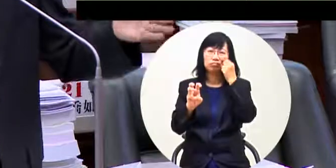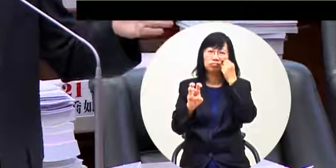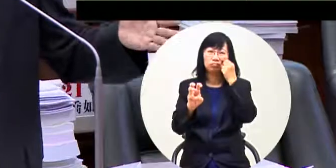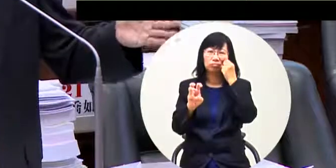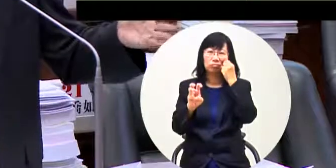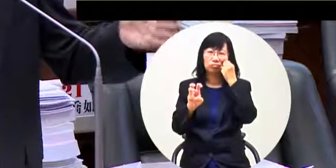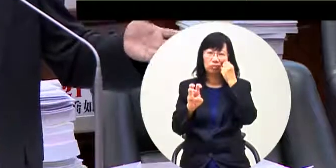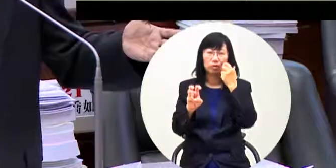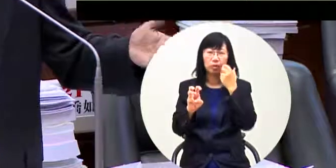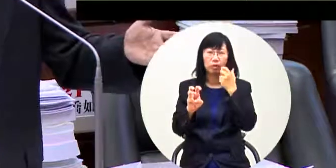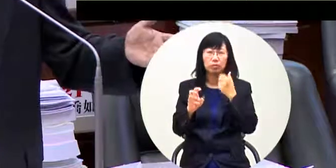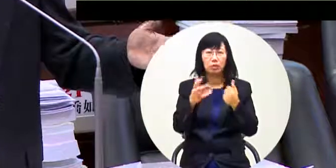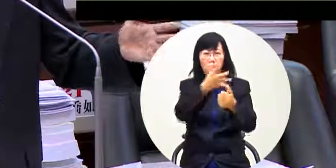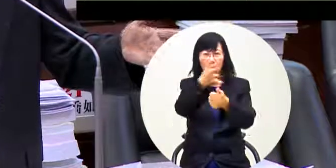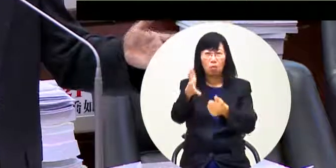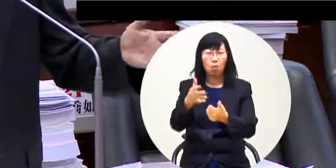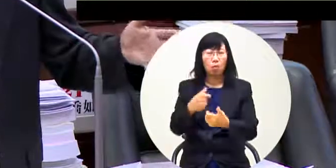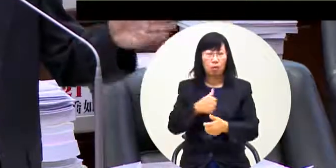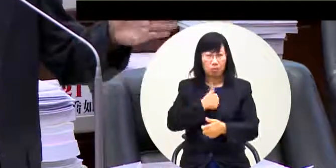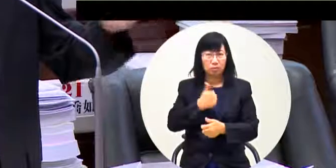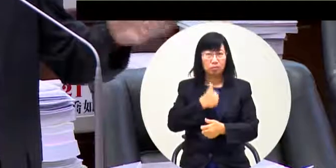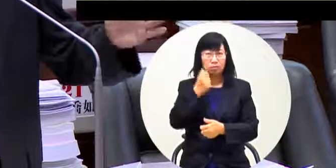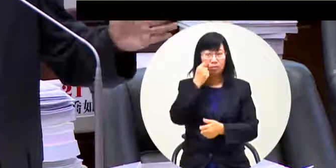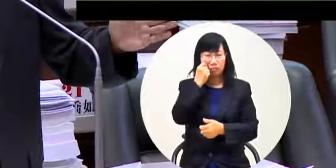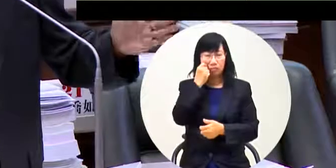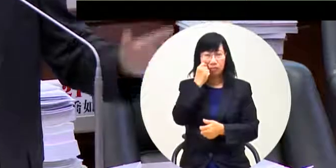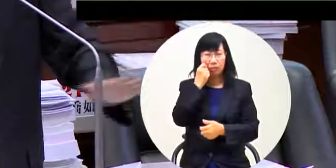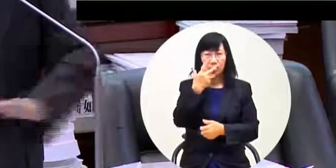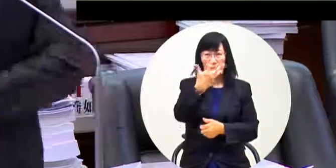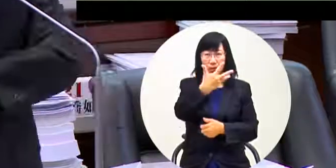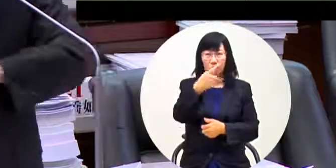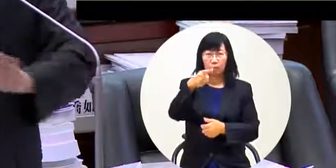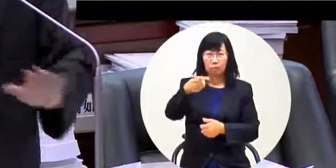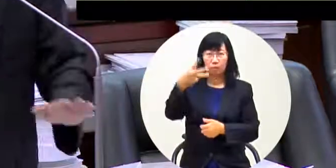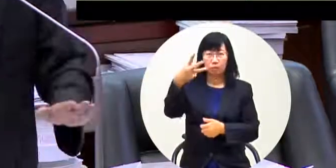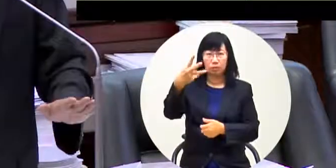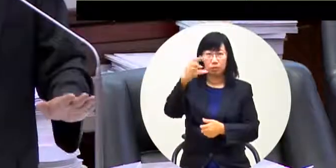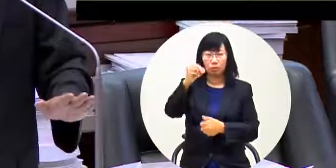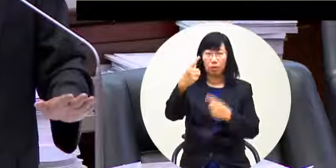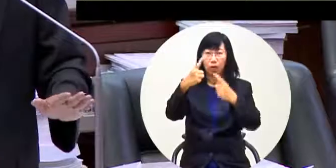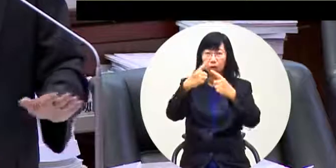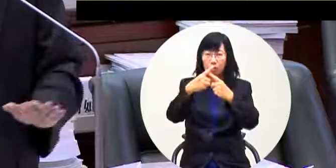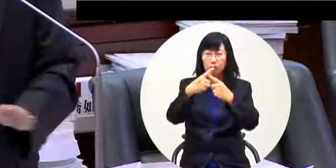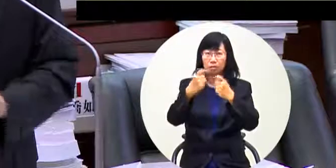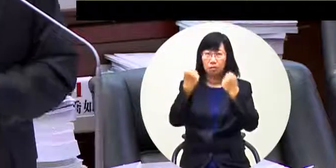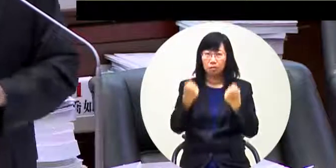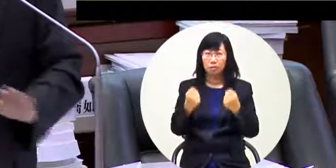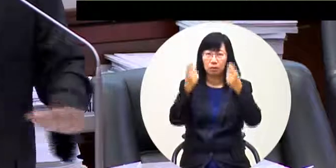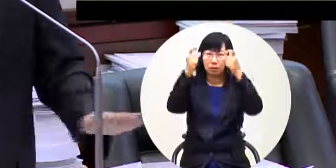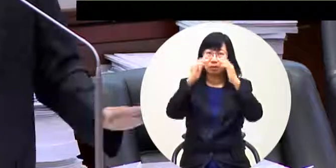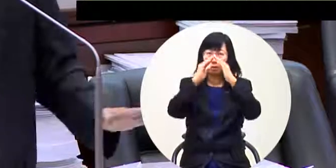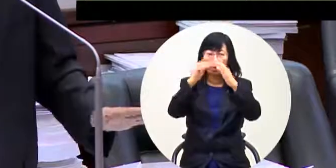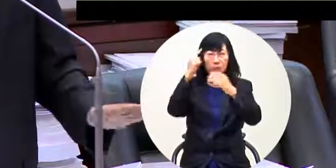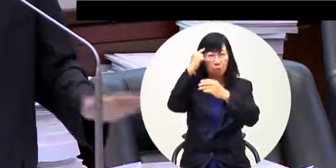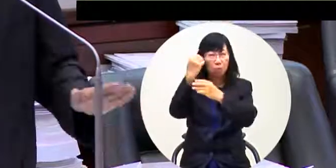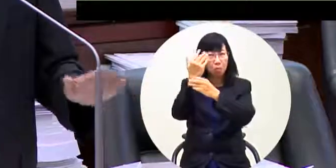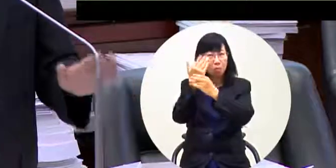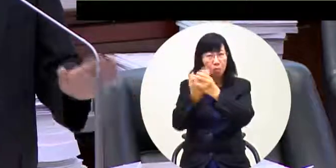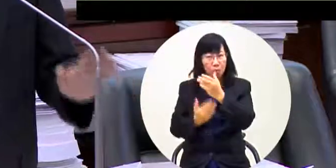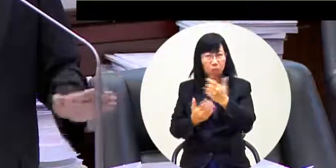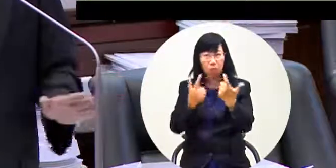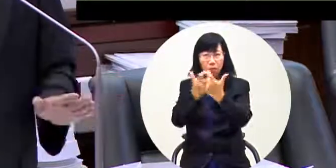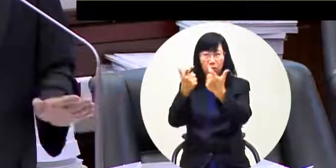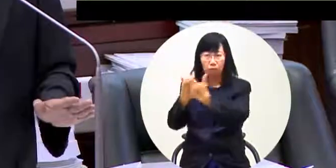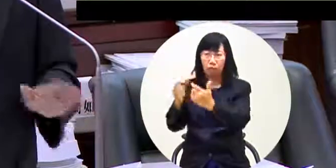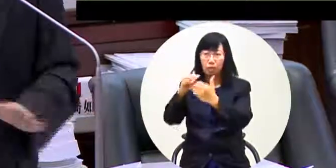么8.3万人，高雄市有这些失能的，有合乎这个资格的就可以摸摸西，但是